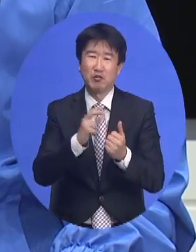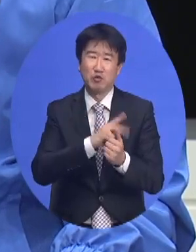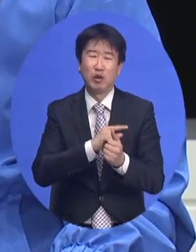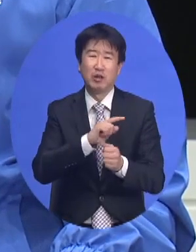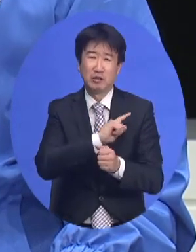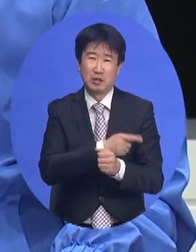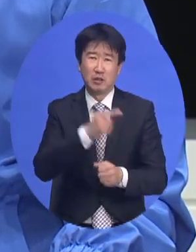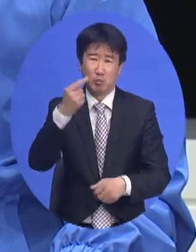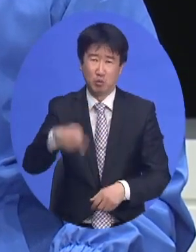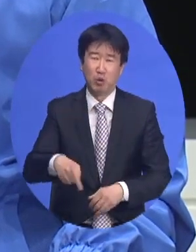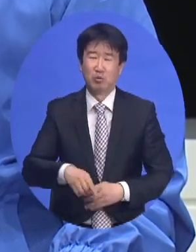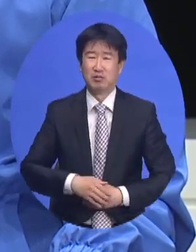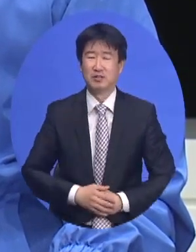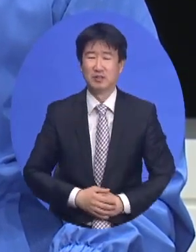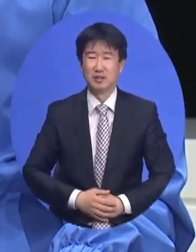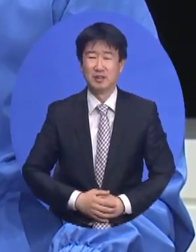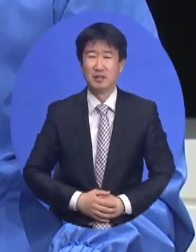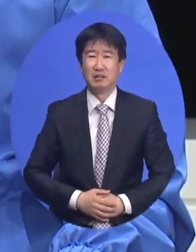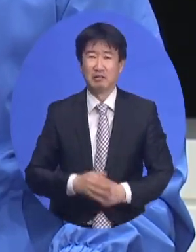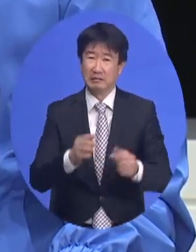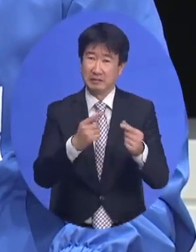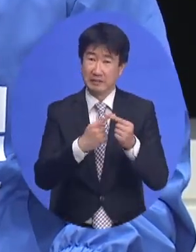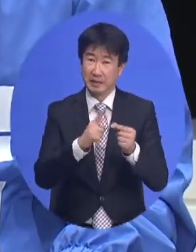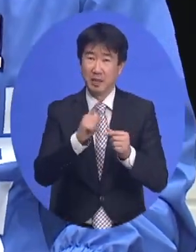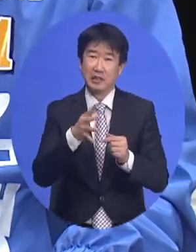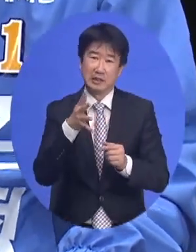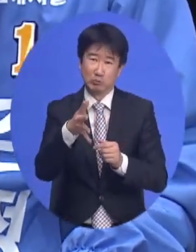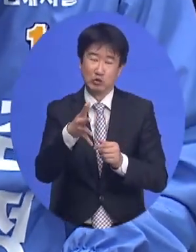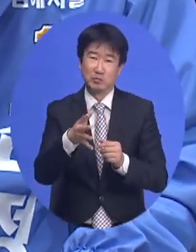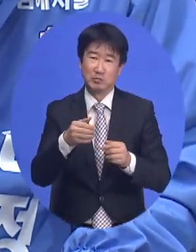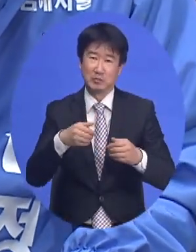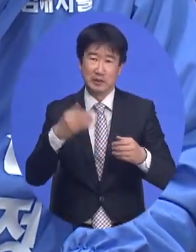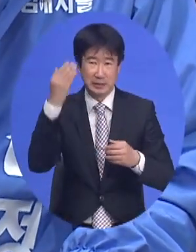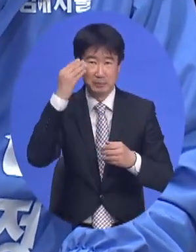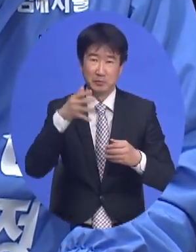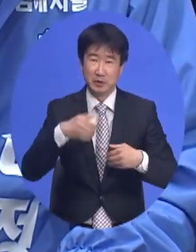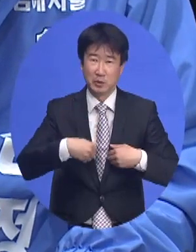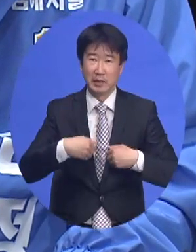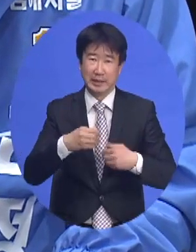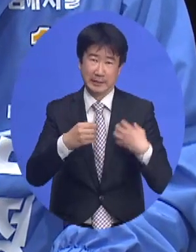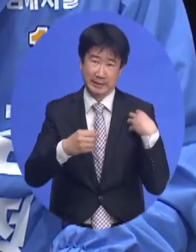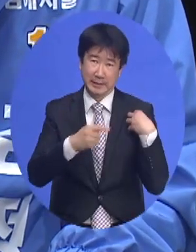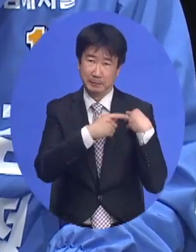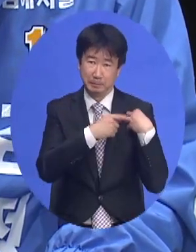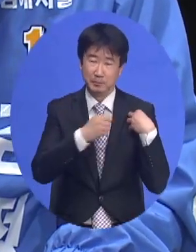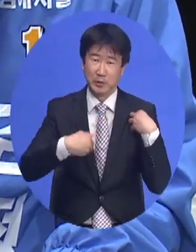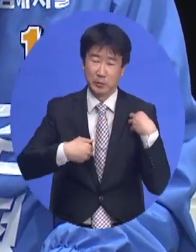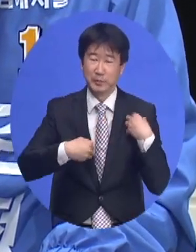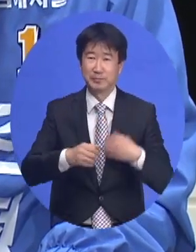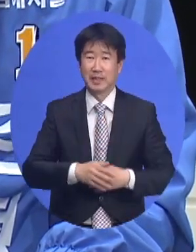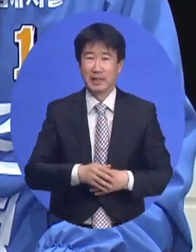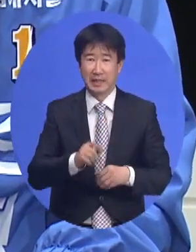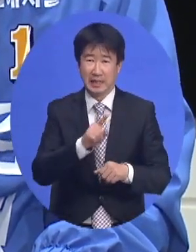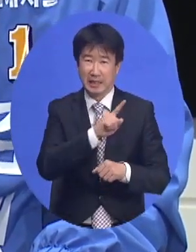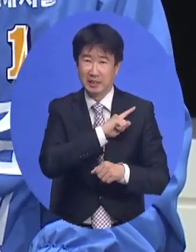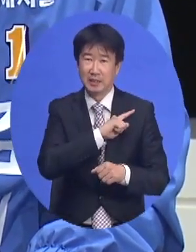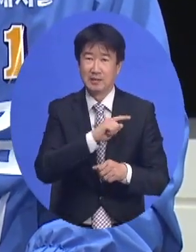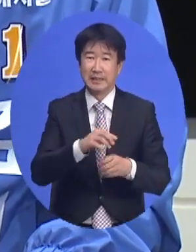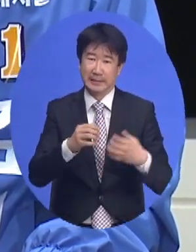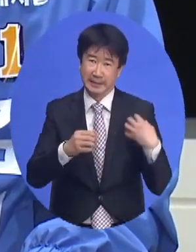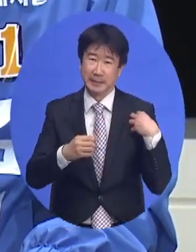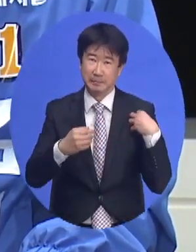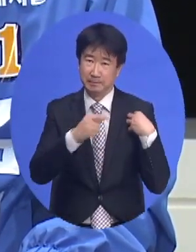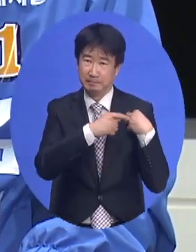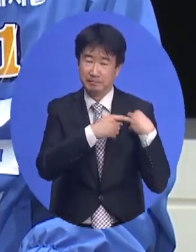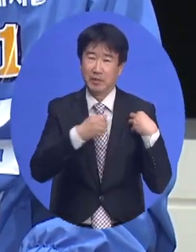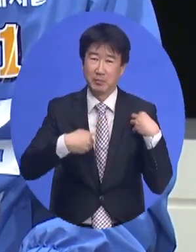자질이 무엇이라고 생각하십니까? 첫째는요, 전문성이고요. 그 다음에는 책임성입니다. 저는 그것이 가장 책임을 져야